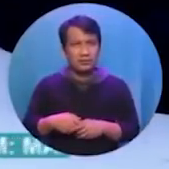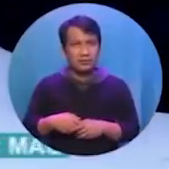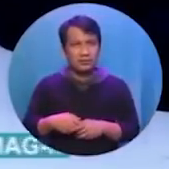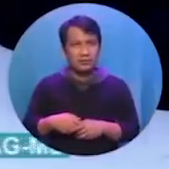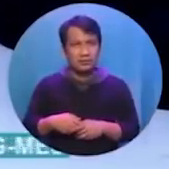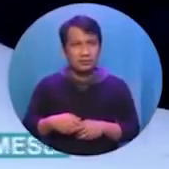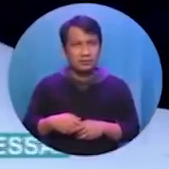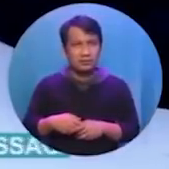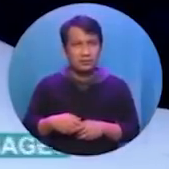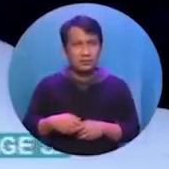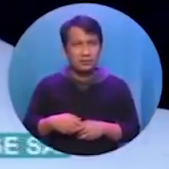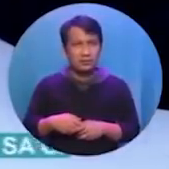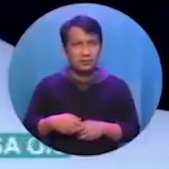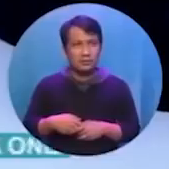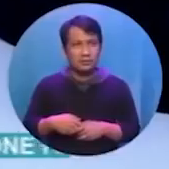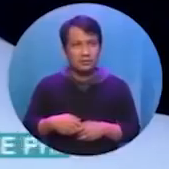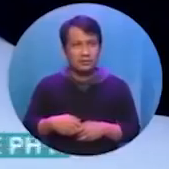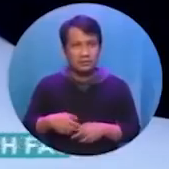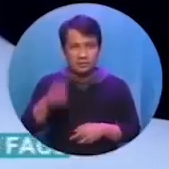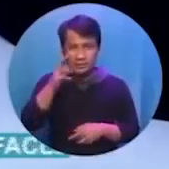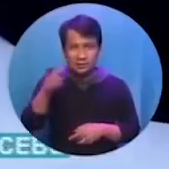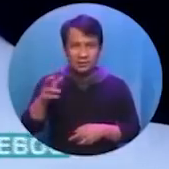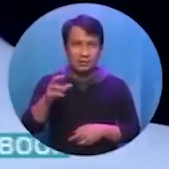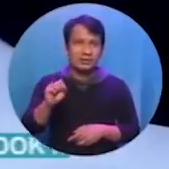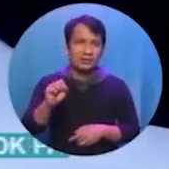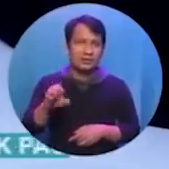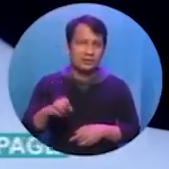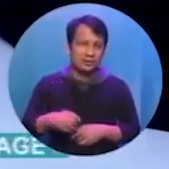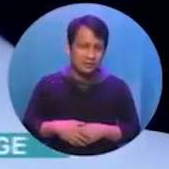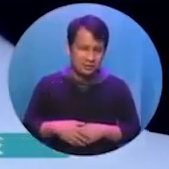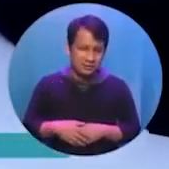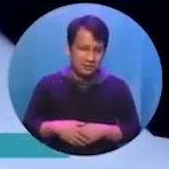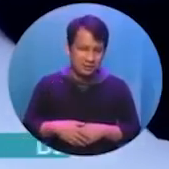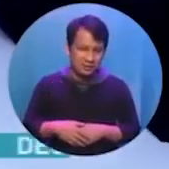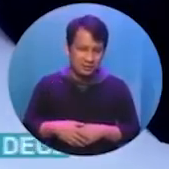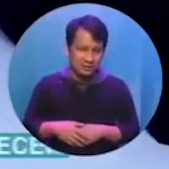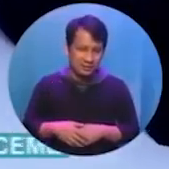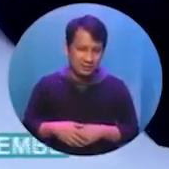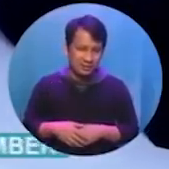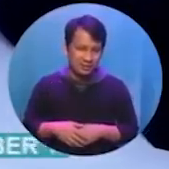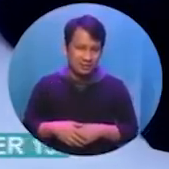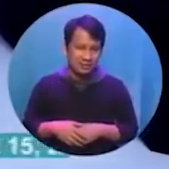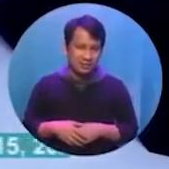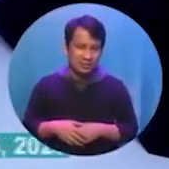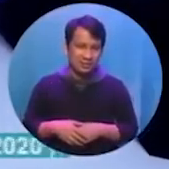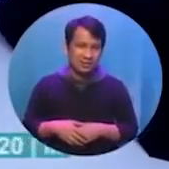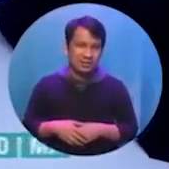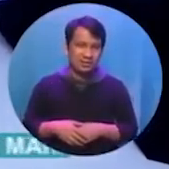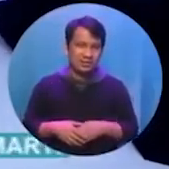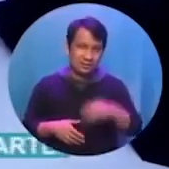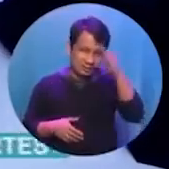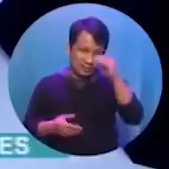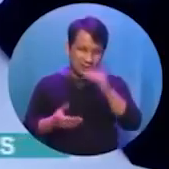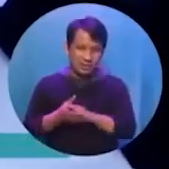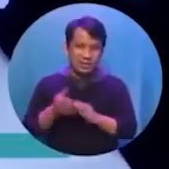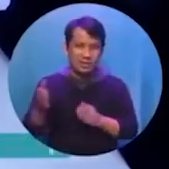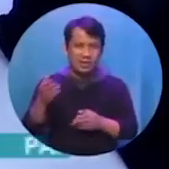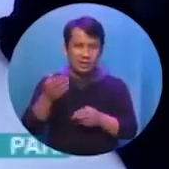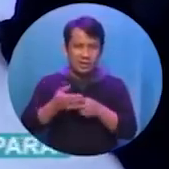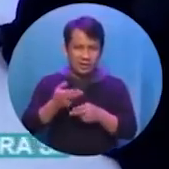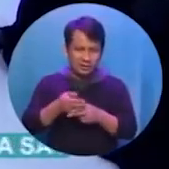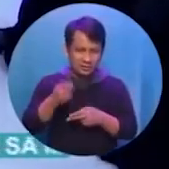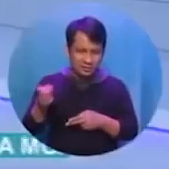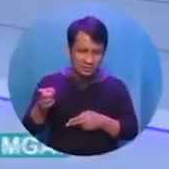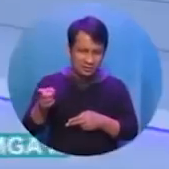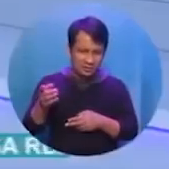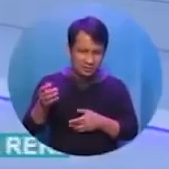Si Rapi, ito, atawa niya, atawa ni Rose ito. Ano pa? Asawa? Atawa ni Rose. Si Mister, okay. Sir, anong pangalan niyo po,